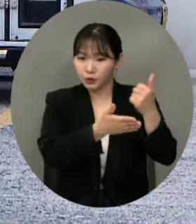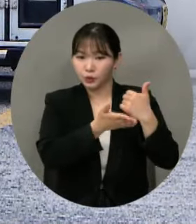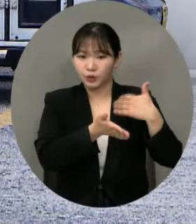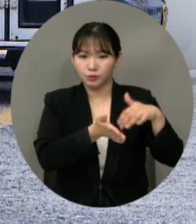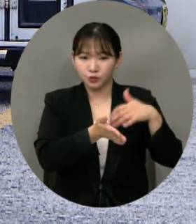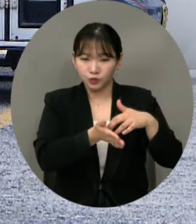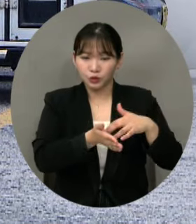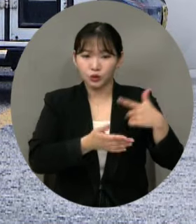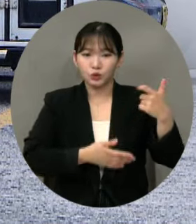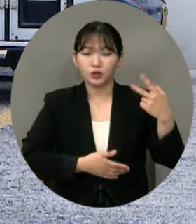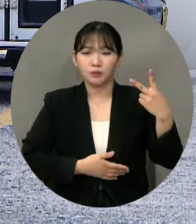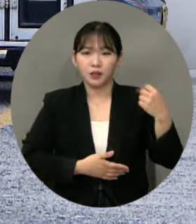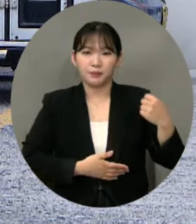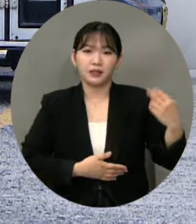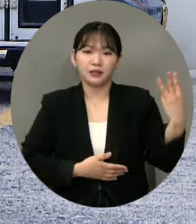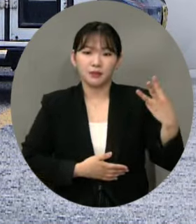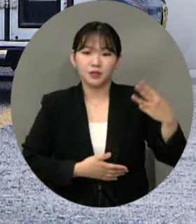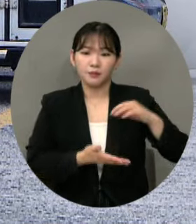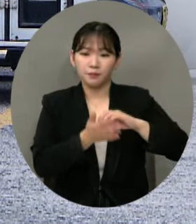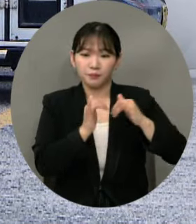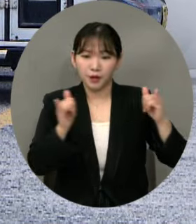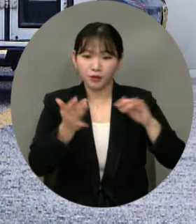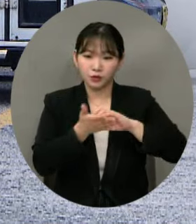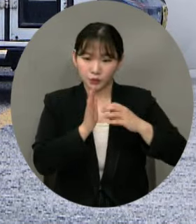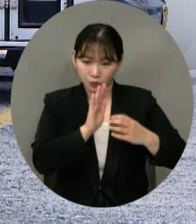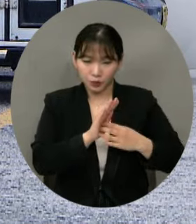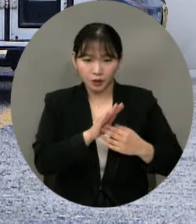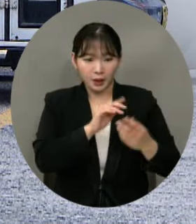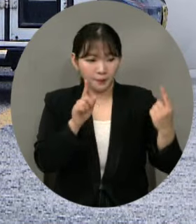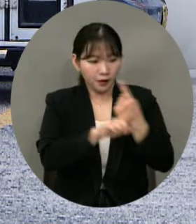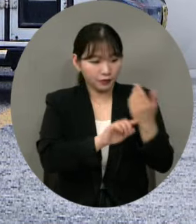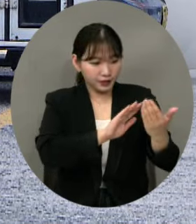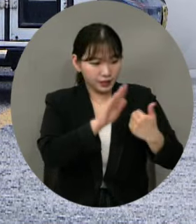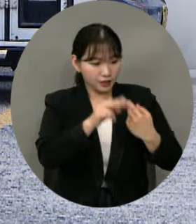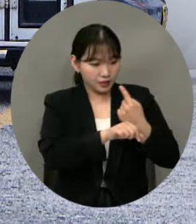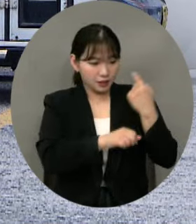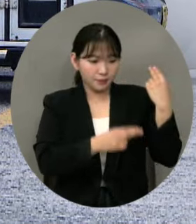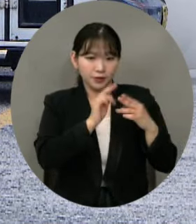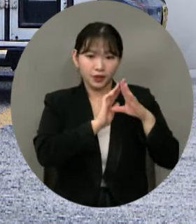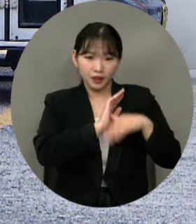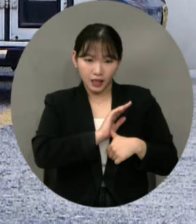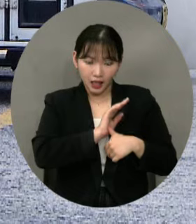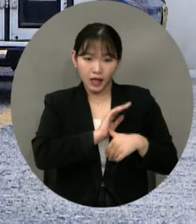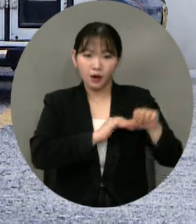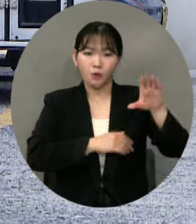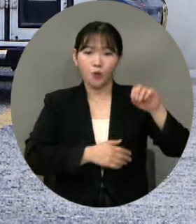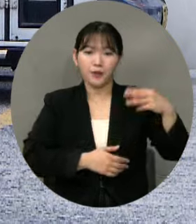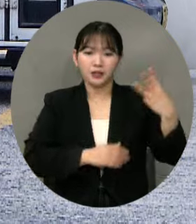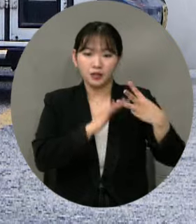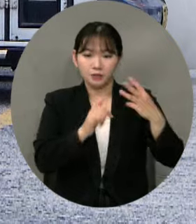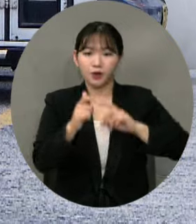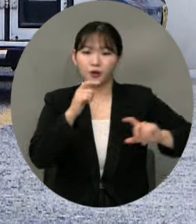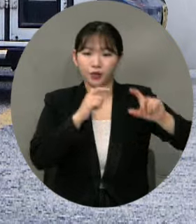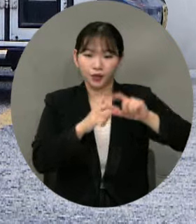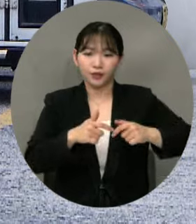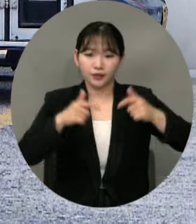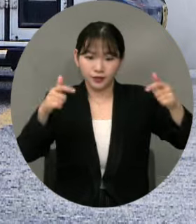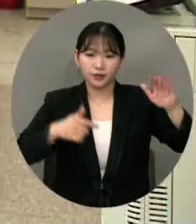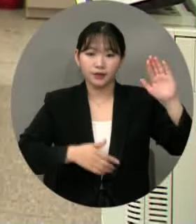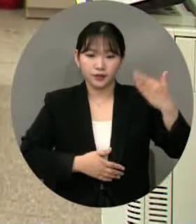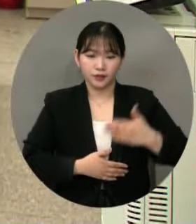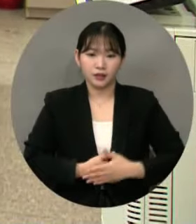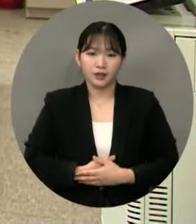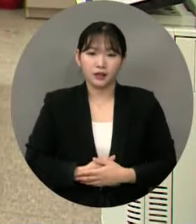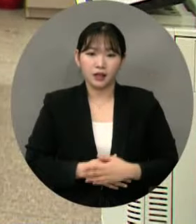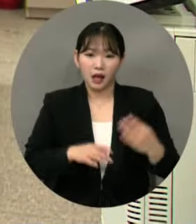수가 62만 3천여 명으로 개편 전인 전년도 같은 기간보다 5만 3천여 명가량 늘었습니다.